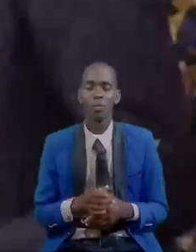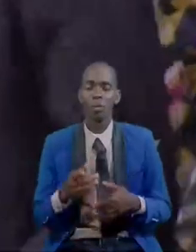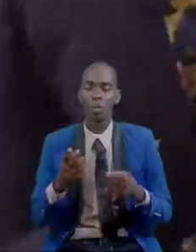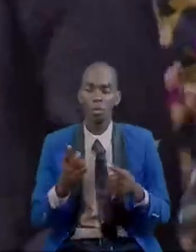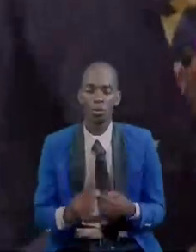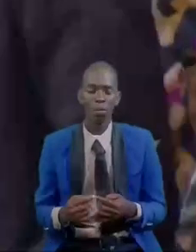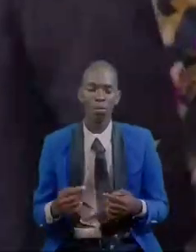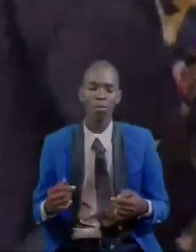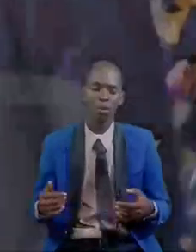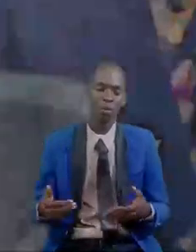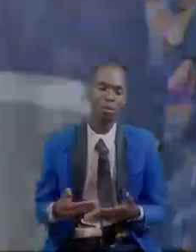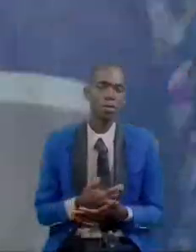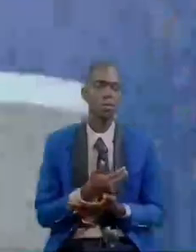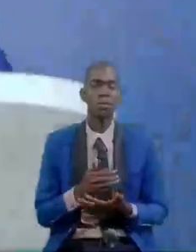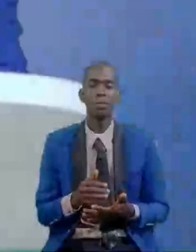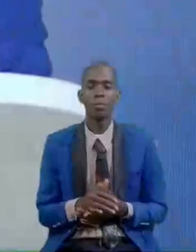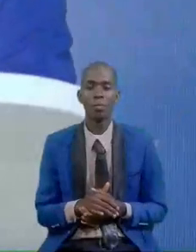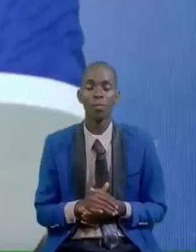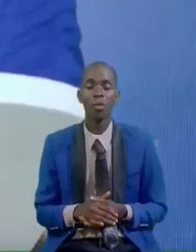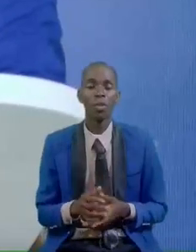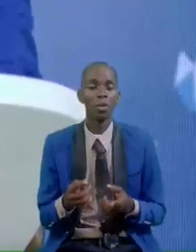Sois renouvelé.